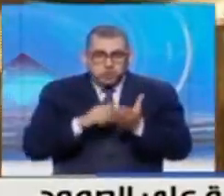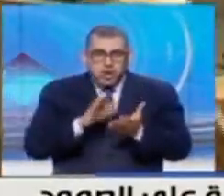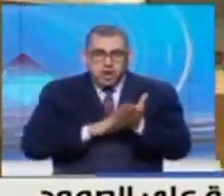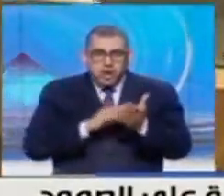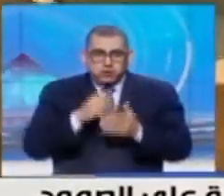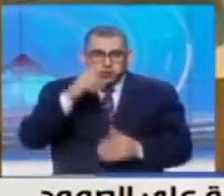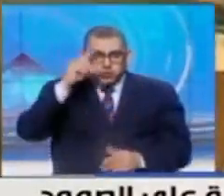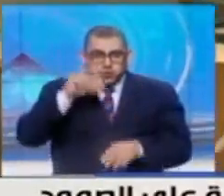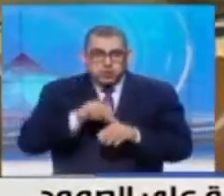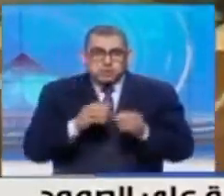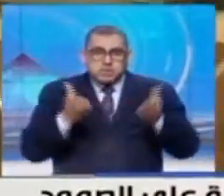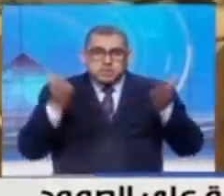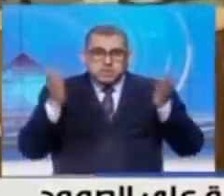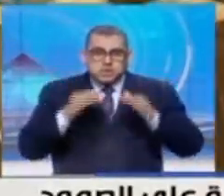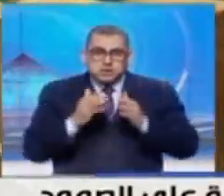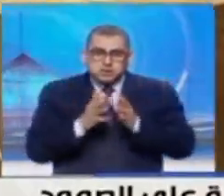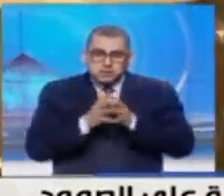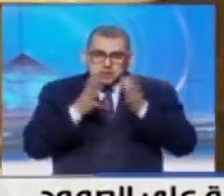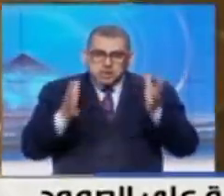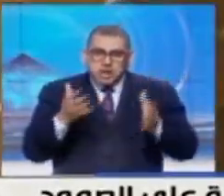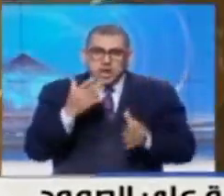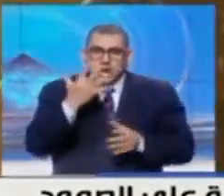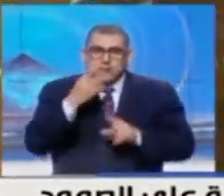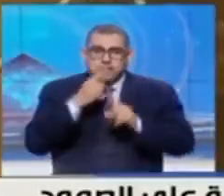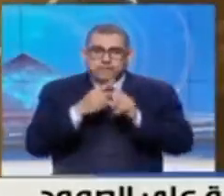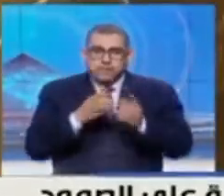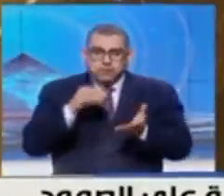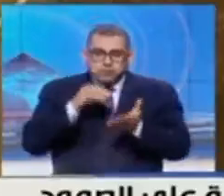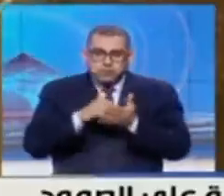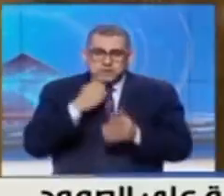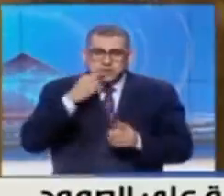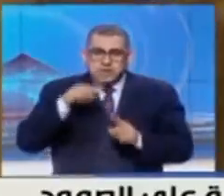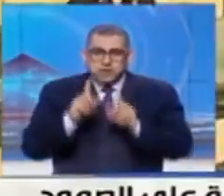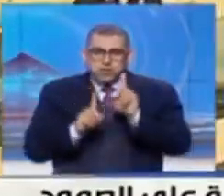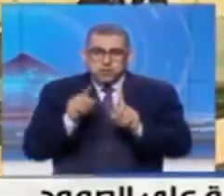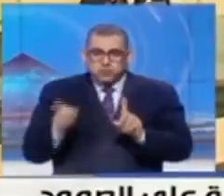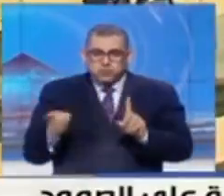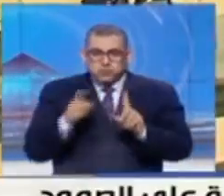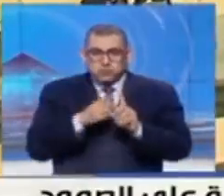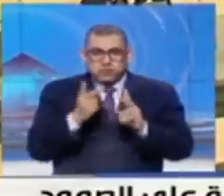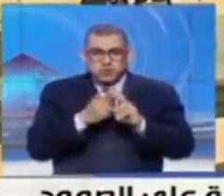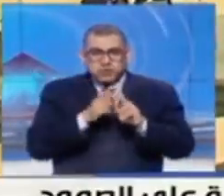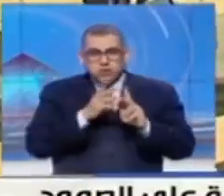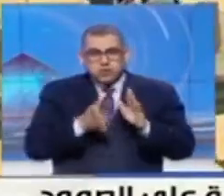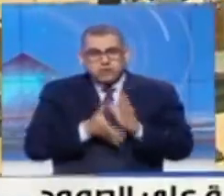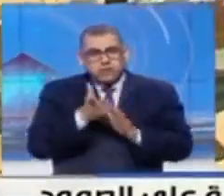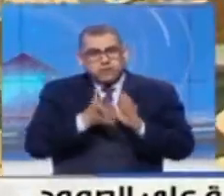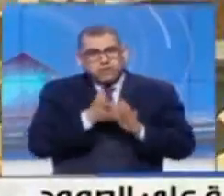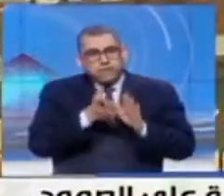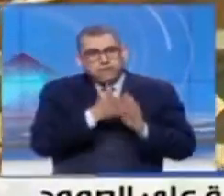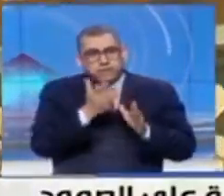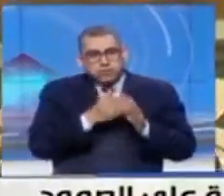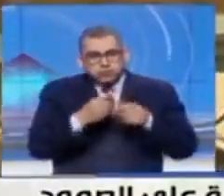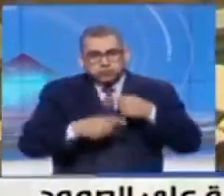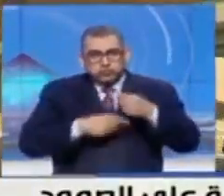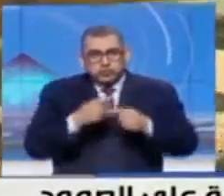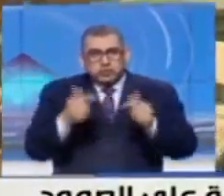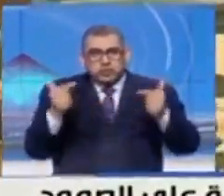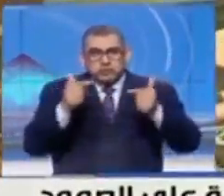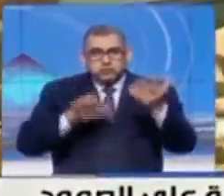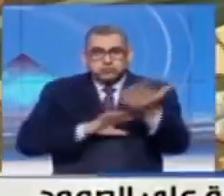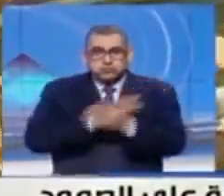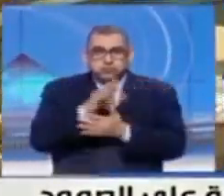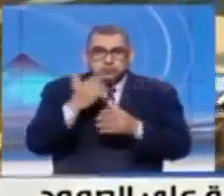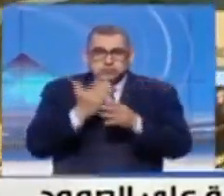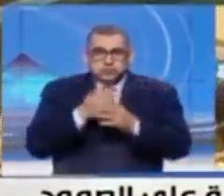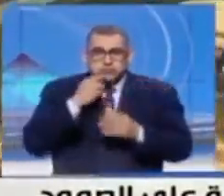في الصومال قد زاد بنسبة 5 أضعاف منذ بداية العام، وأن النزوح الداخلي مستمر، والصراع على الموارد الشحيحة